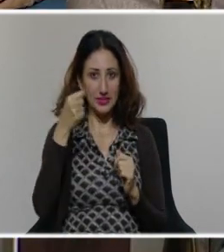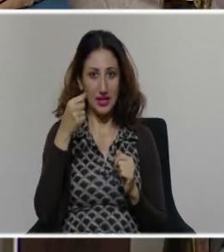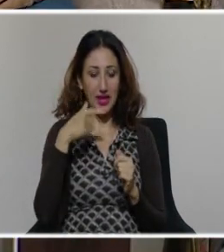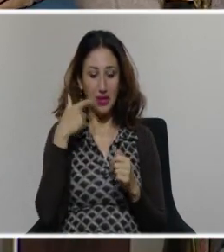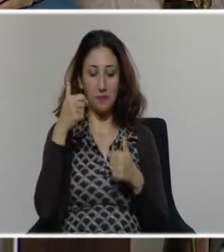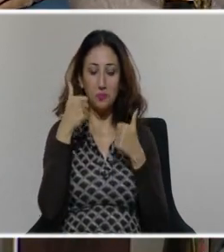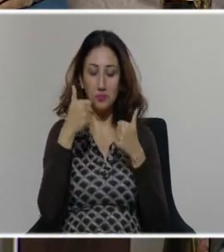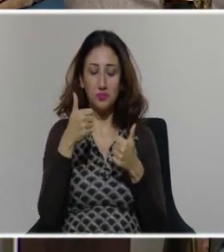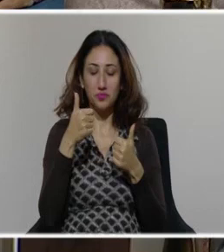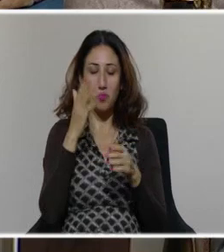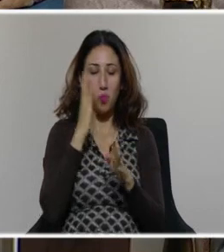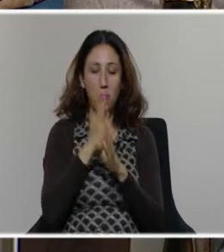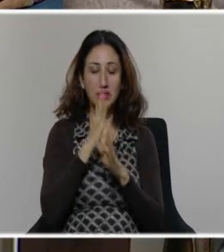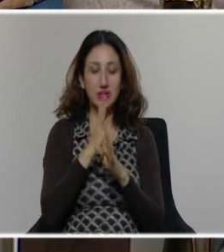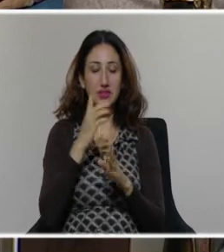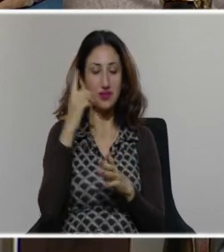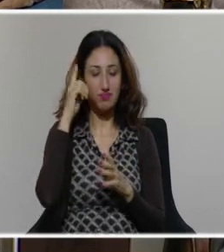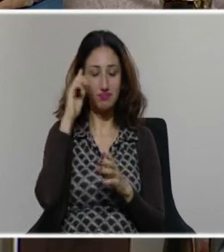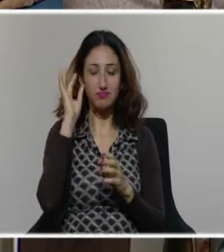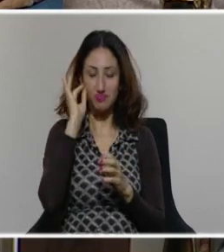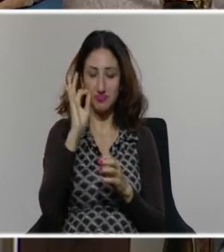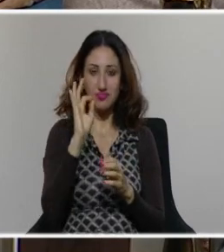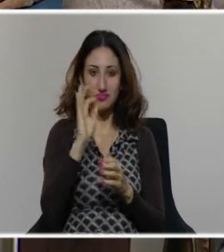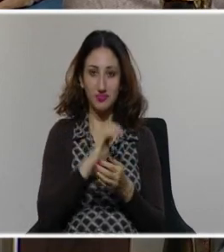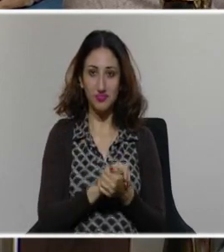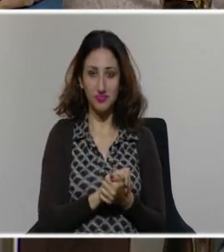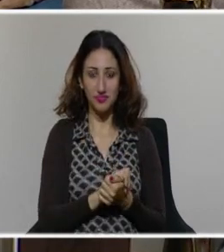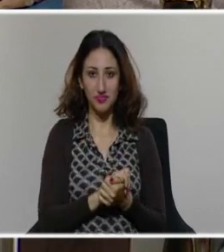حته ممثل عبقري. واسلم على